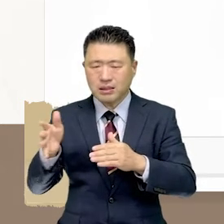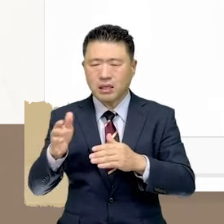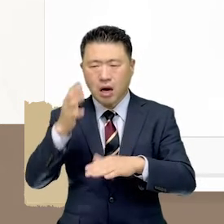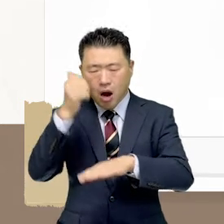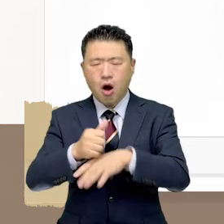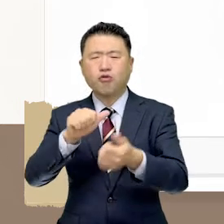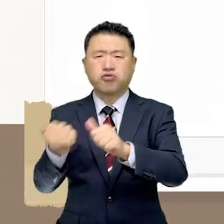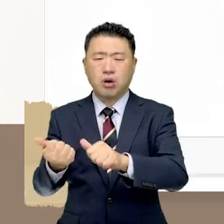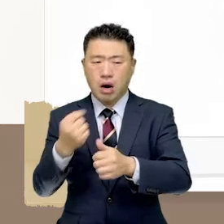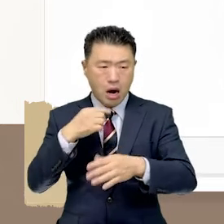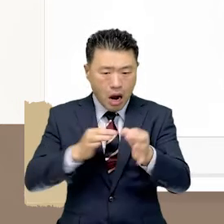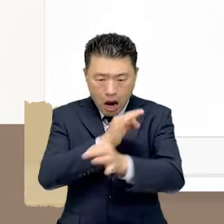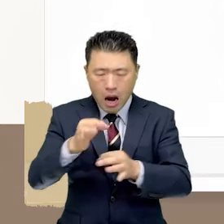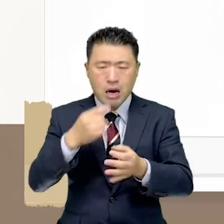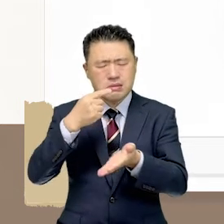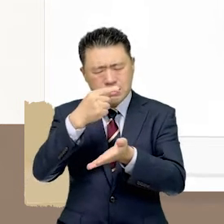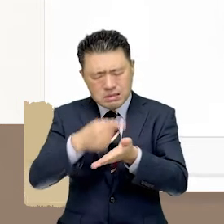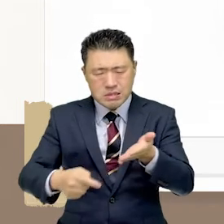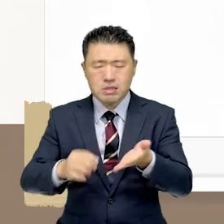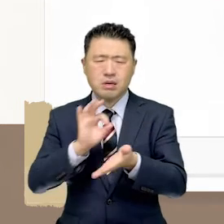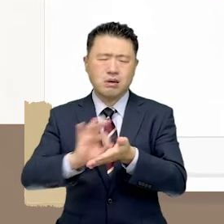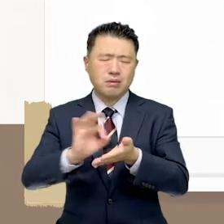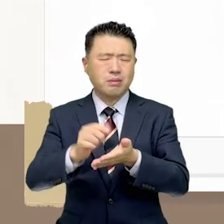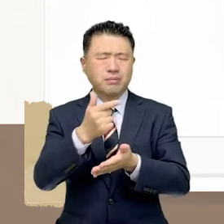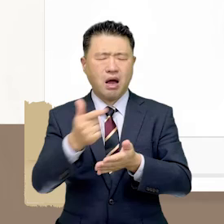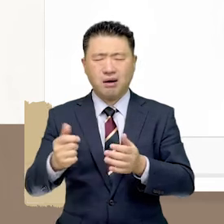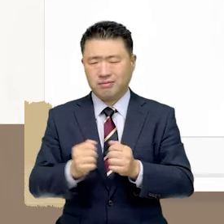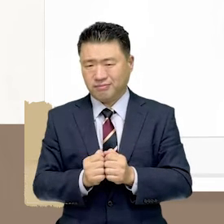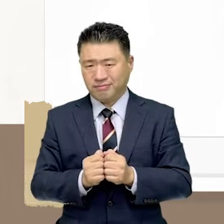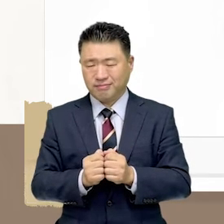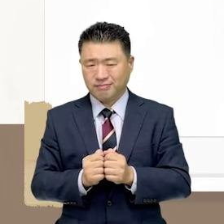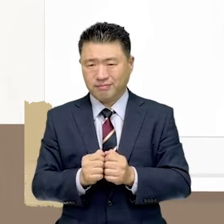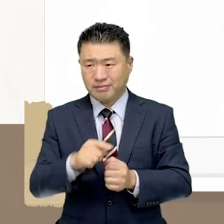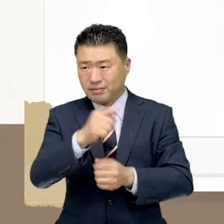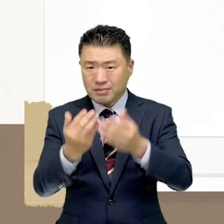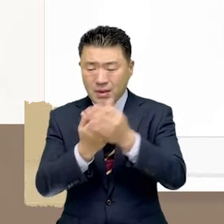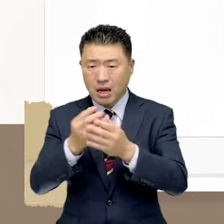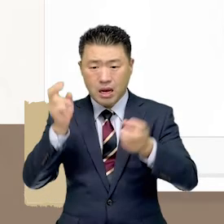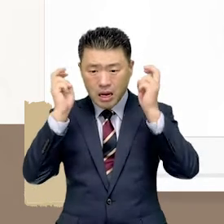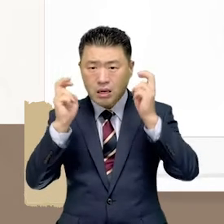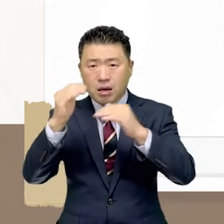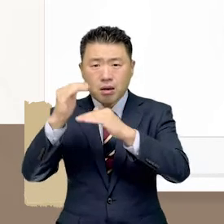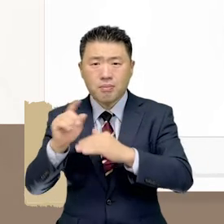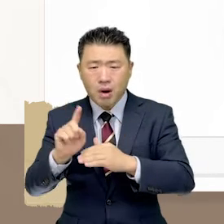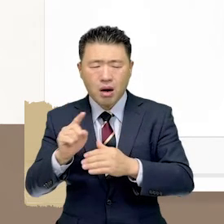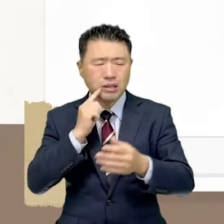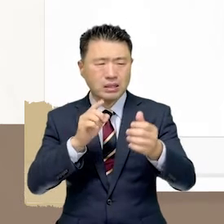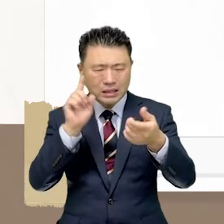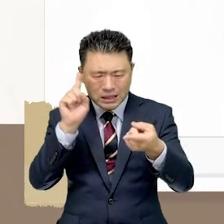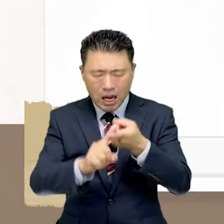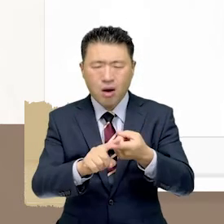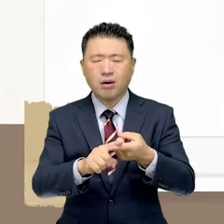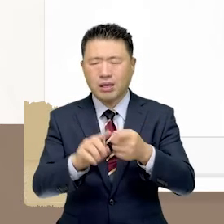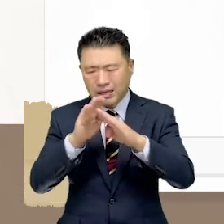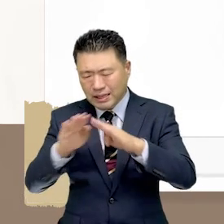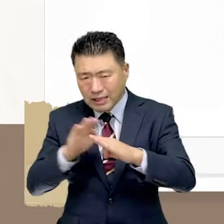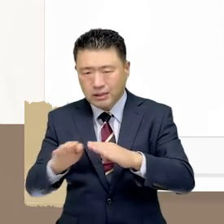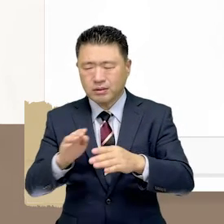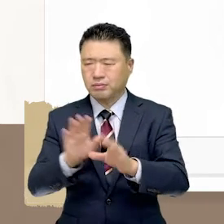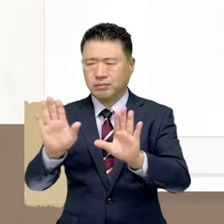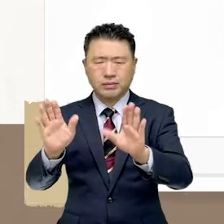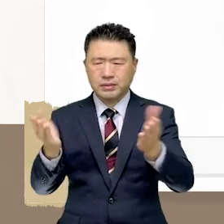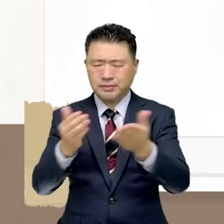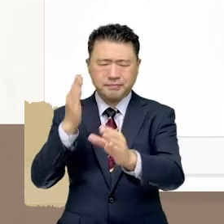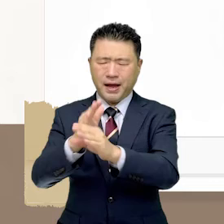경제적 손실로 개인에게 영향을 줍니다. 재해가 발생한 기업에는 재해 발생에 따른 대처로 작업 중지 등에